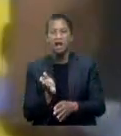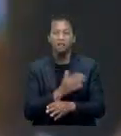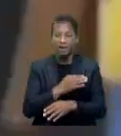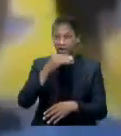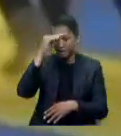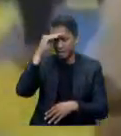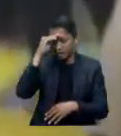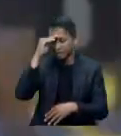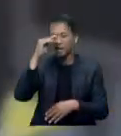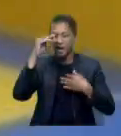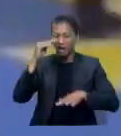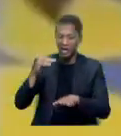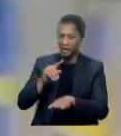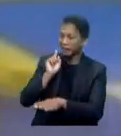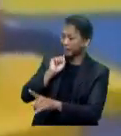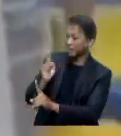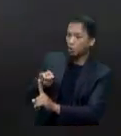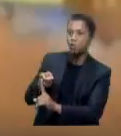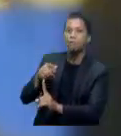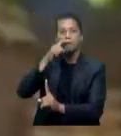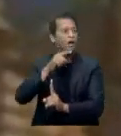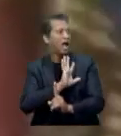pria lain dengan suara keras di wahana permainan anak.